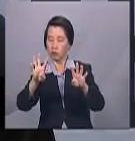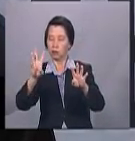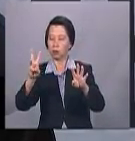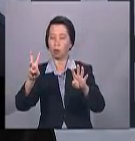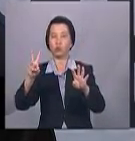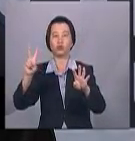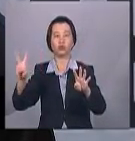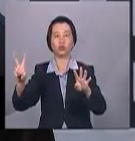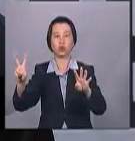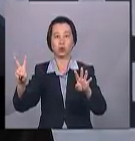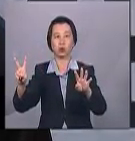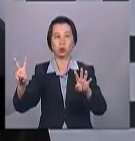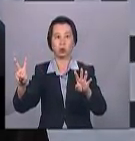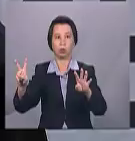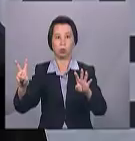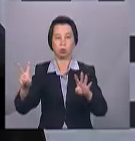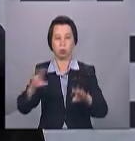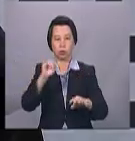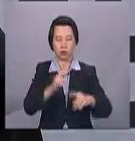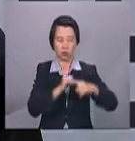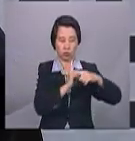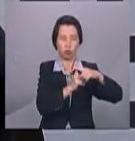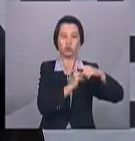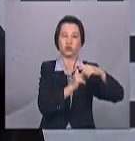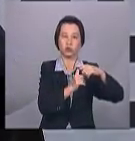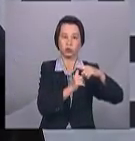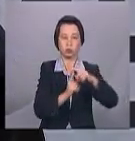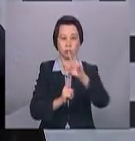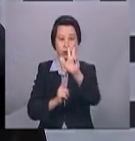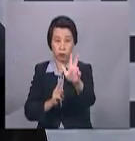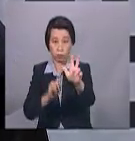43,462. Yang positif ialah